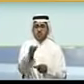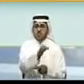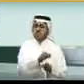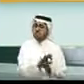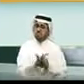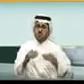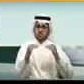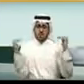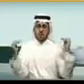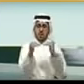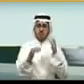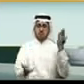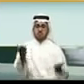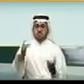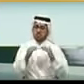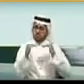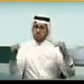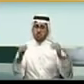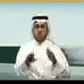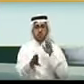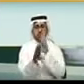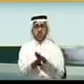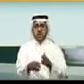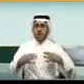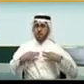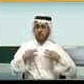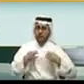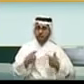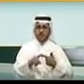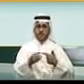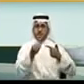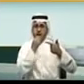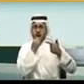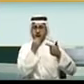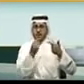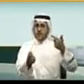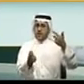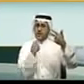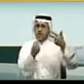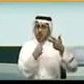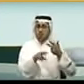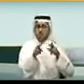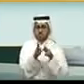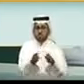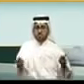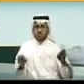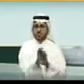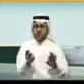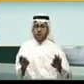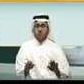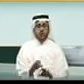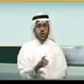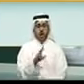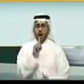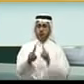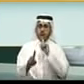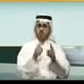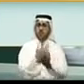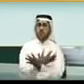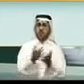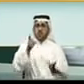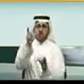تمييز. وتتنوع المساعدات ما بين ملابس ومواد غذائية مختلفة ليستفيد منها الآلاف من